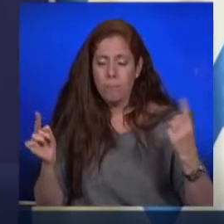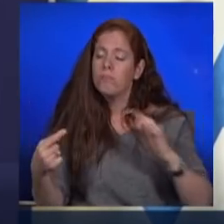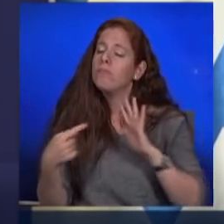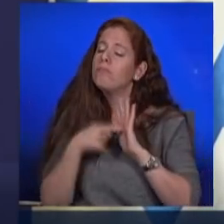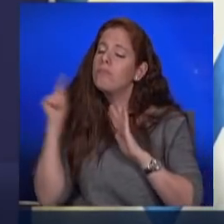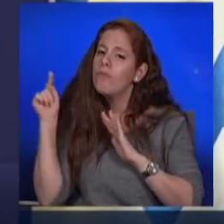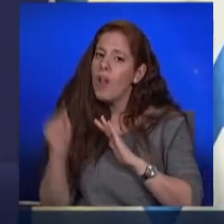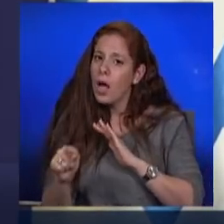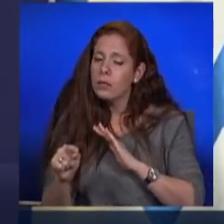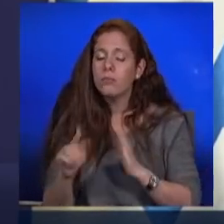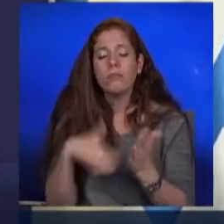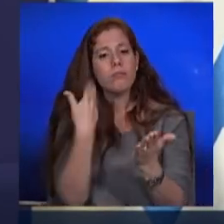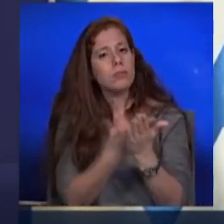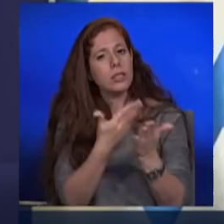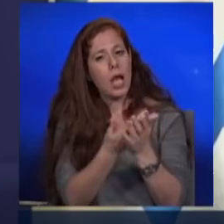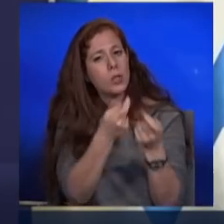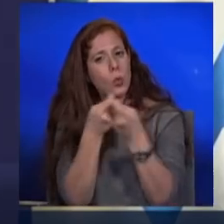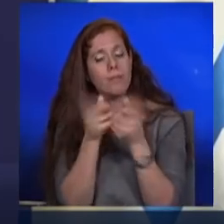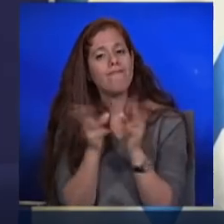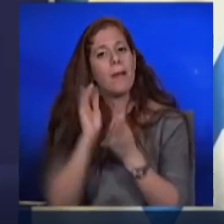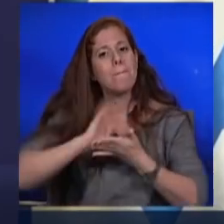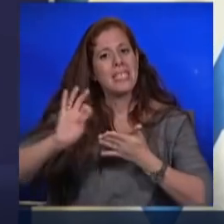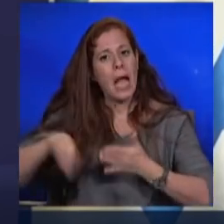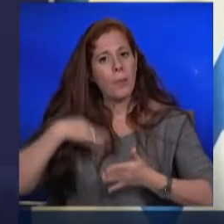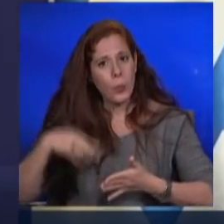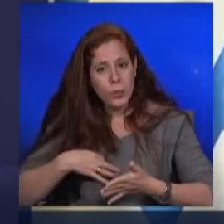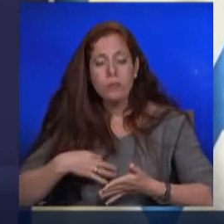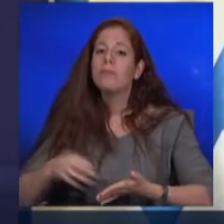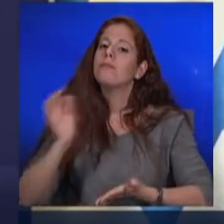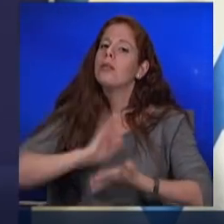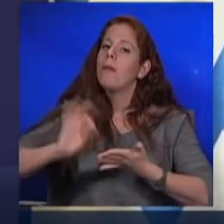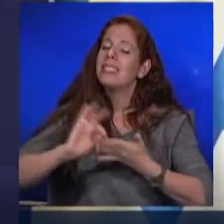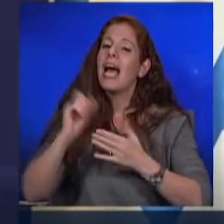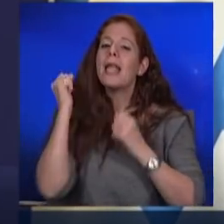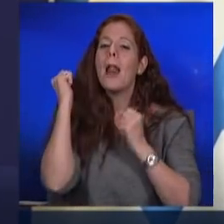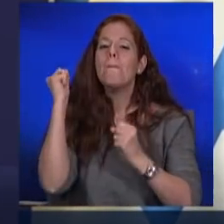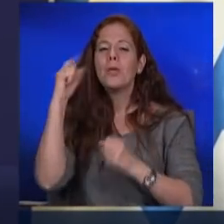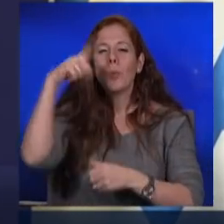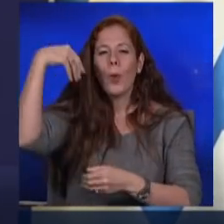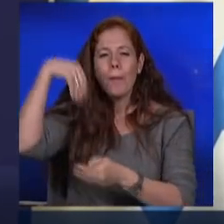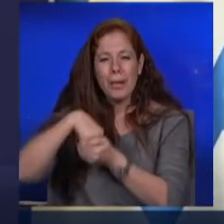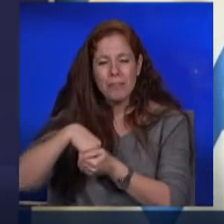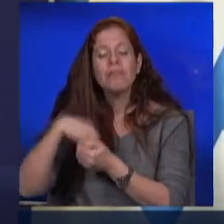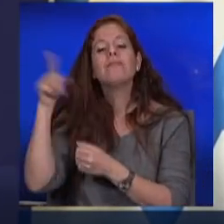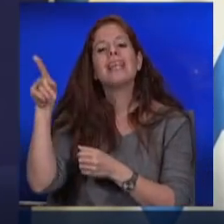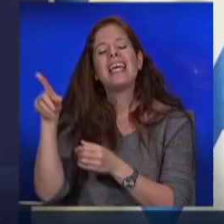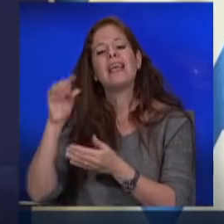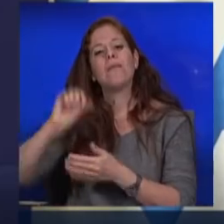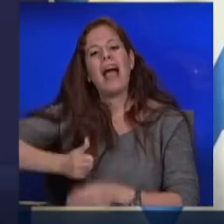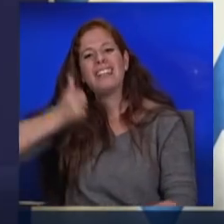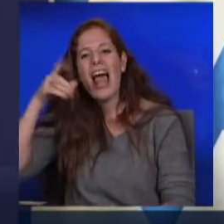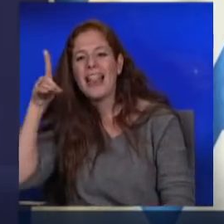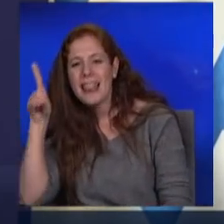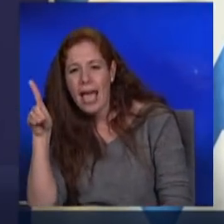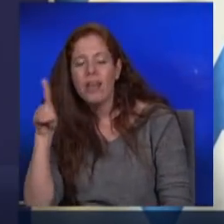כן, בהתייעצות משותפת עם משרד הבריאות, עם המשרד לביטחון פנים, עם השר דרי והשר ליצמן, עם הרב